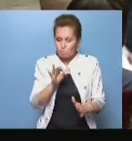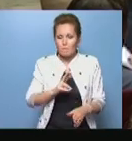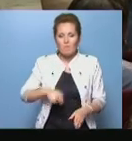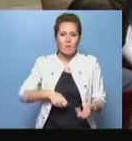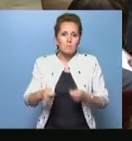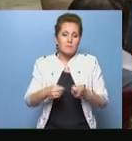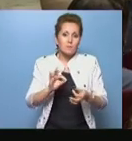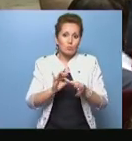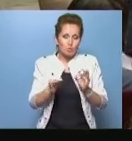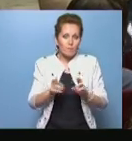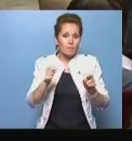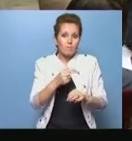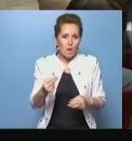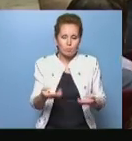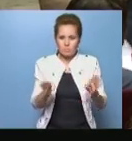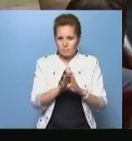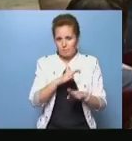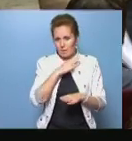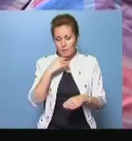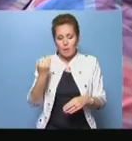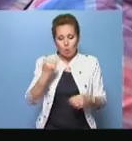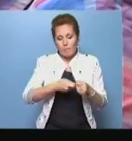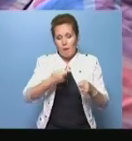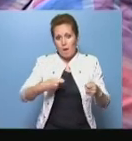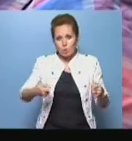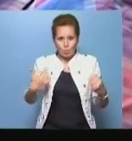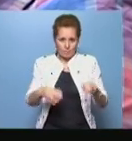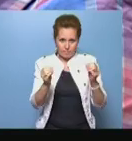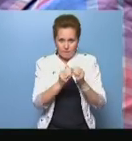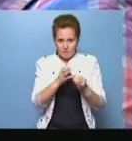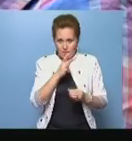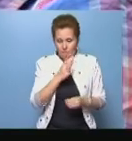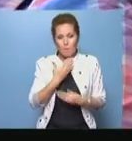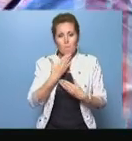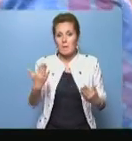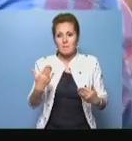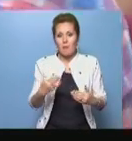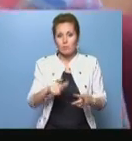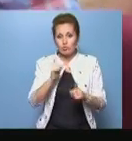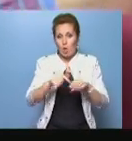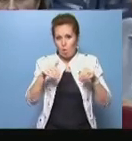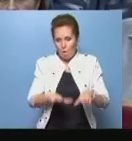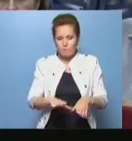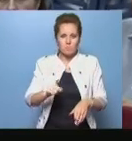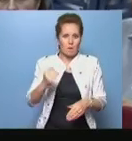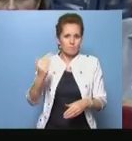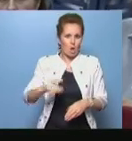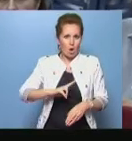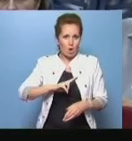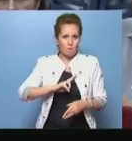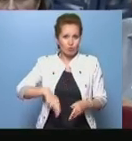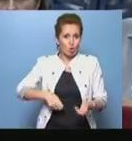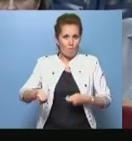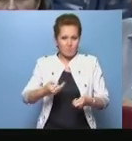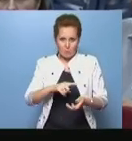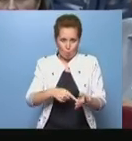администрации Ижевска тему закрывать не хотят. История тянется уже 10 лет. И последнее слово остается за городскими чиновниками. Если 48-я